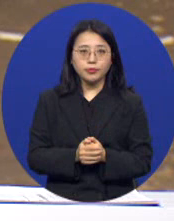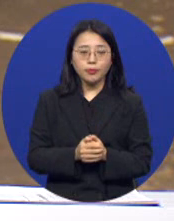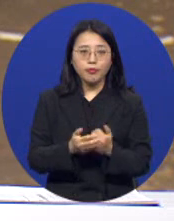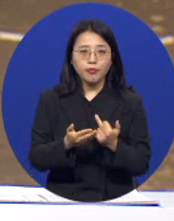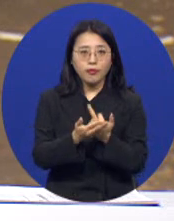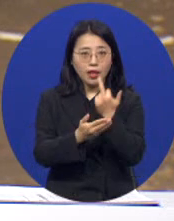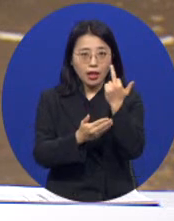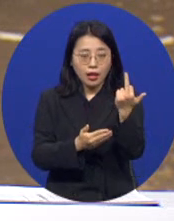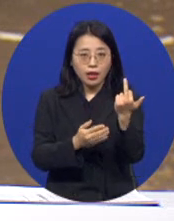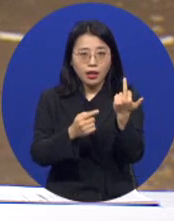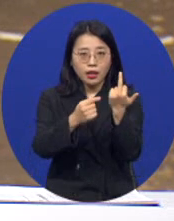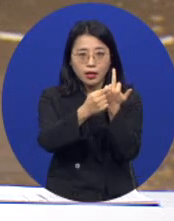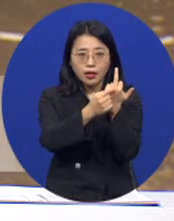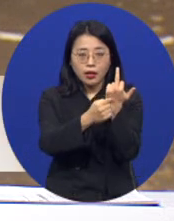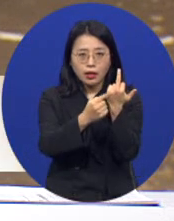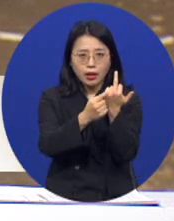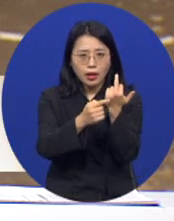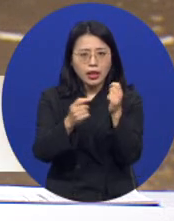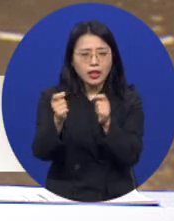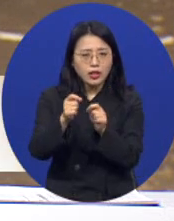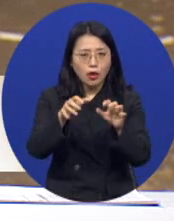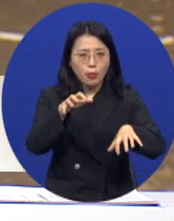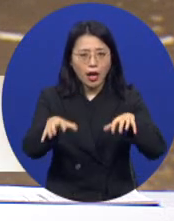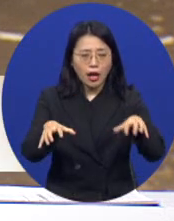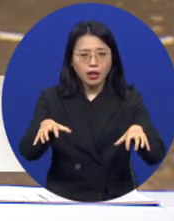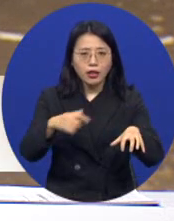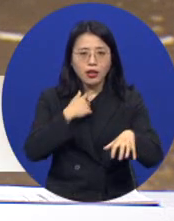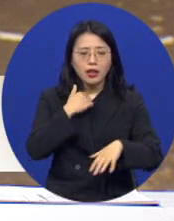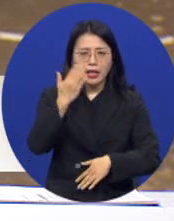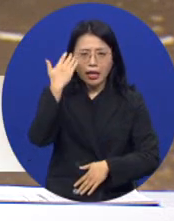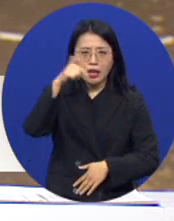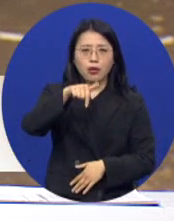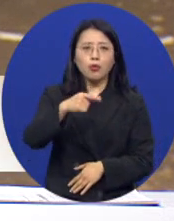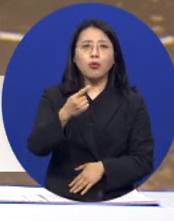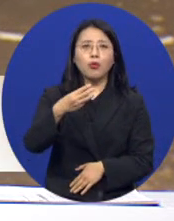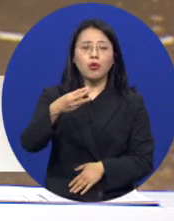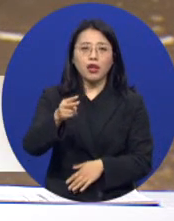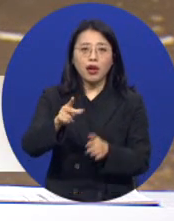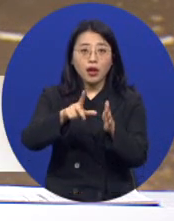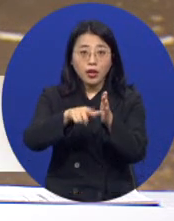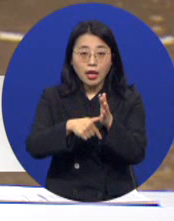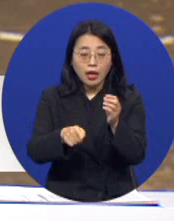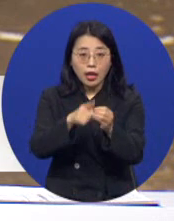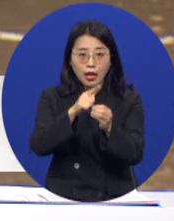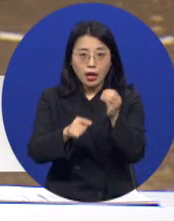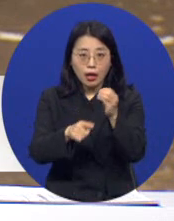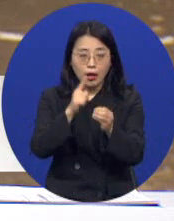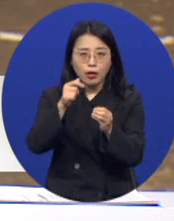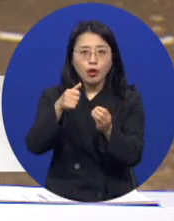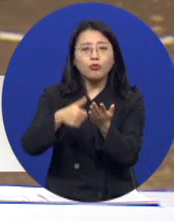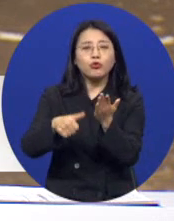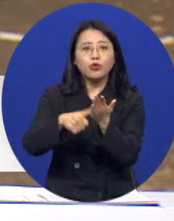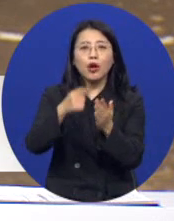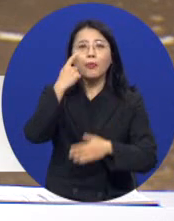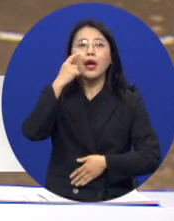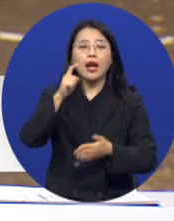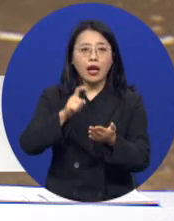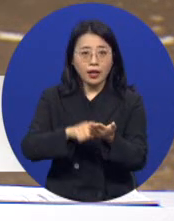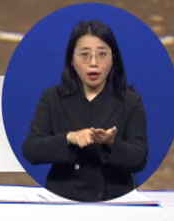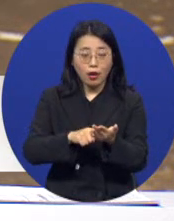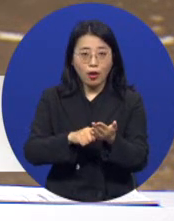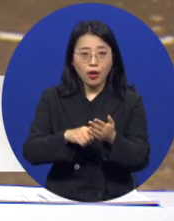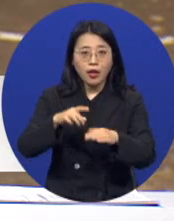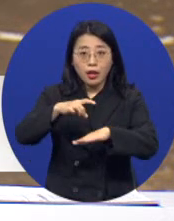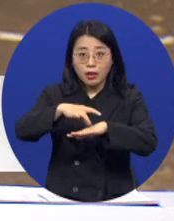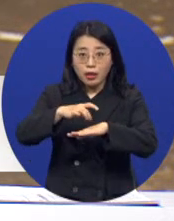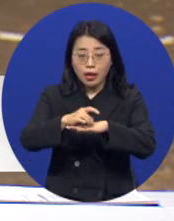한라산 기슭 중산간 지역의 마을터에서 고려시대 사찰 유적이 발견됐습니다. 특히 이 고승들의 몸에서